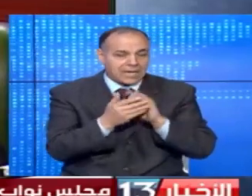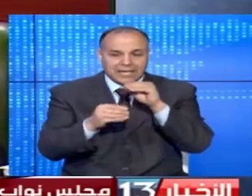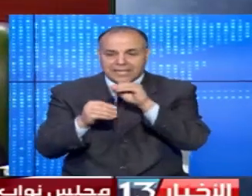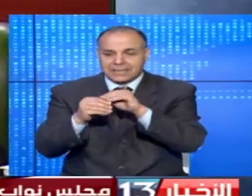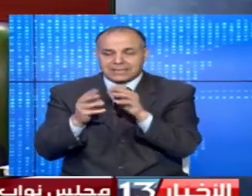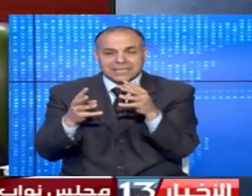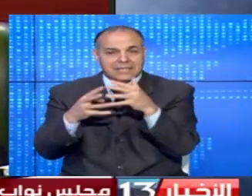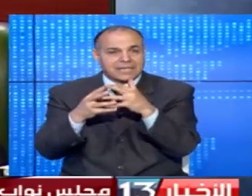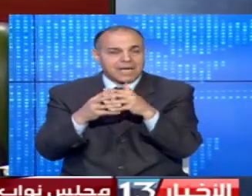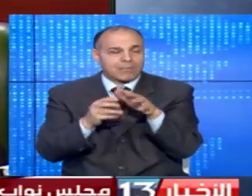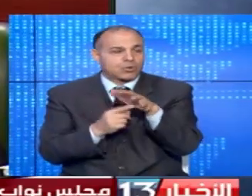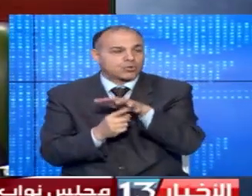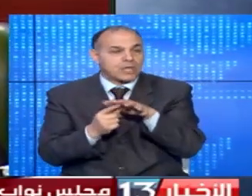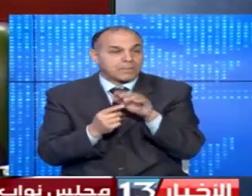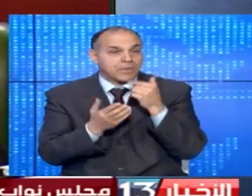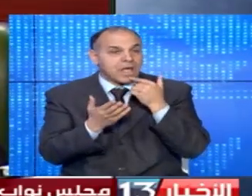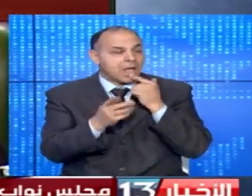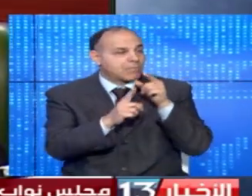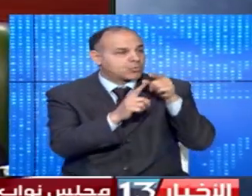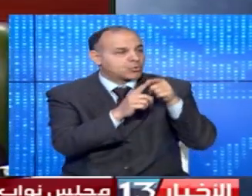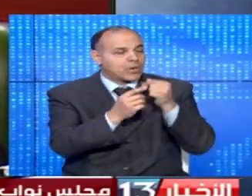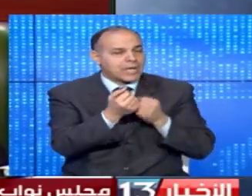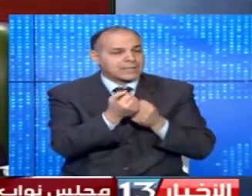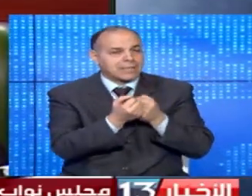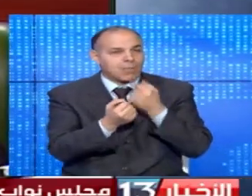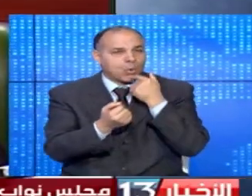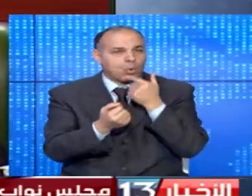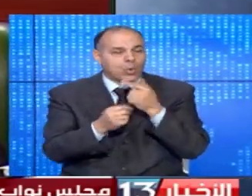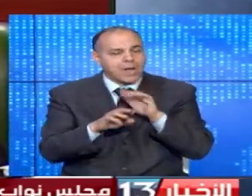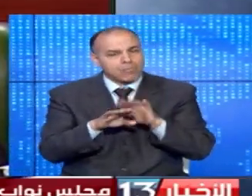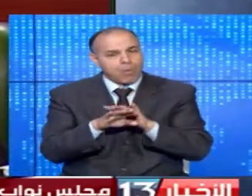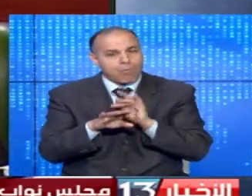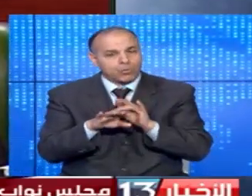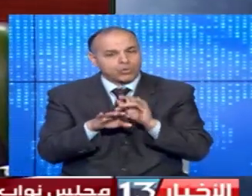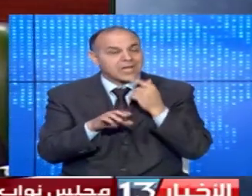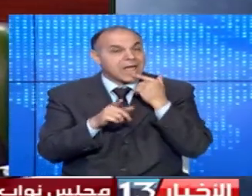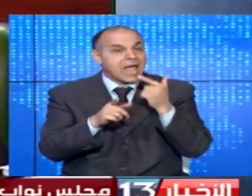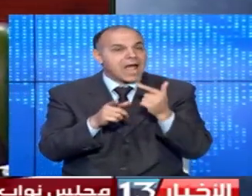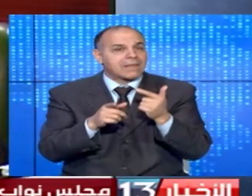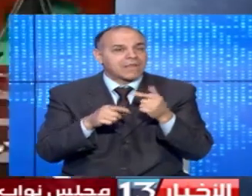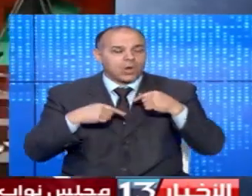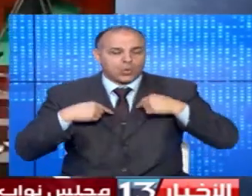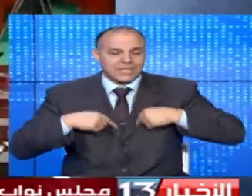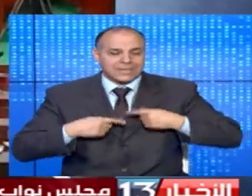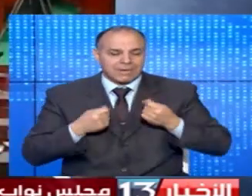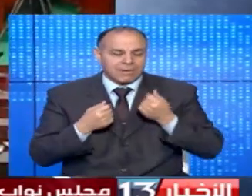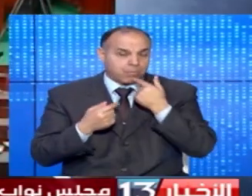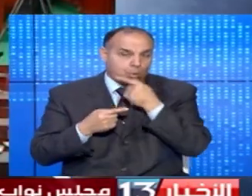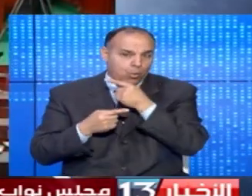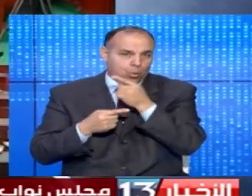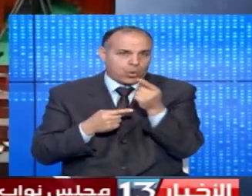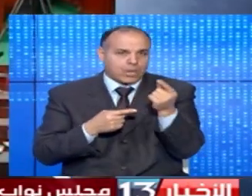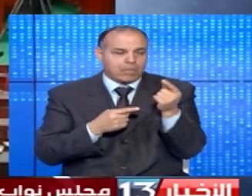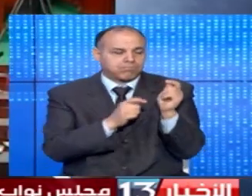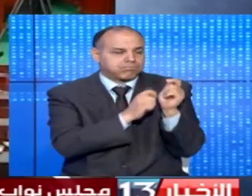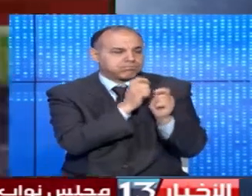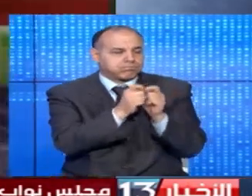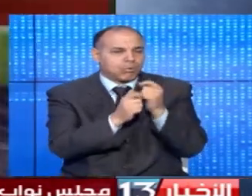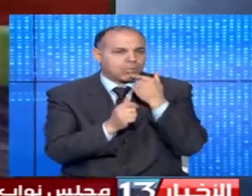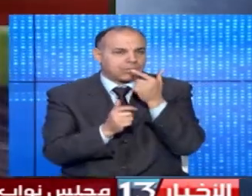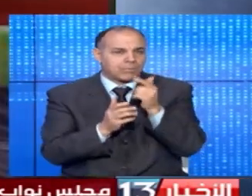التضامني والاجتماعي موجه لدعم القطاعات الحساسه كما تطرق وزير الماليه لمساله نسبه المديونيه